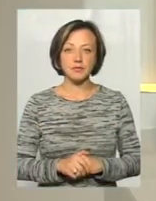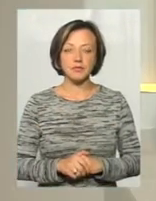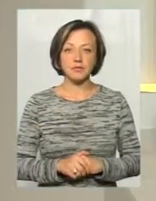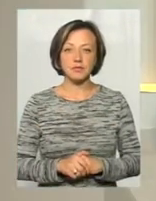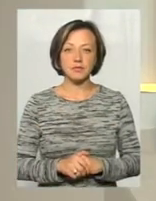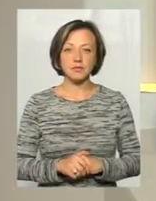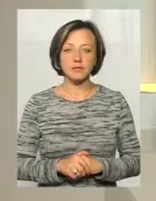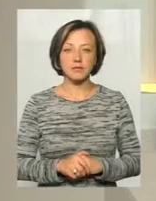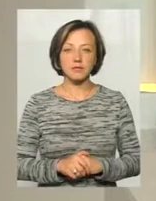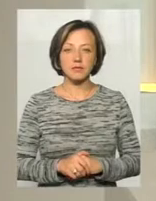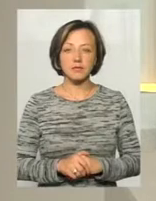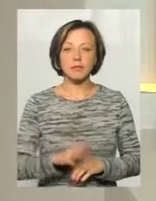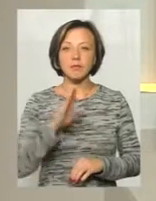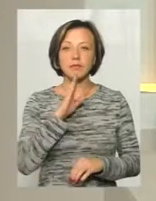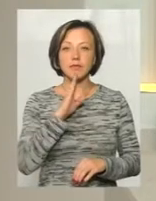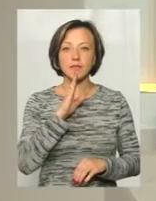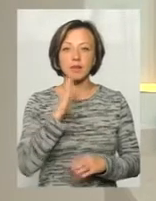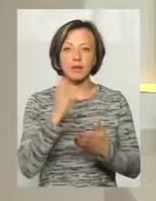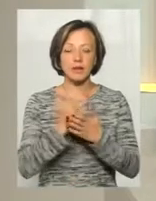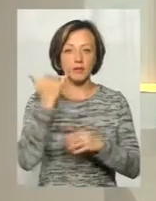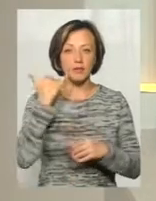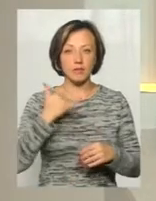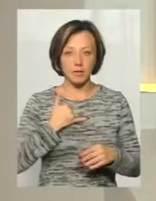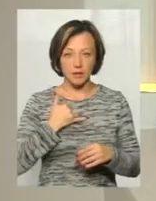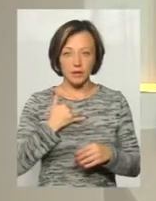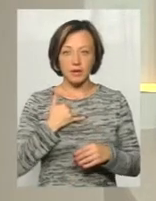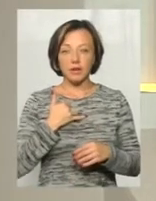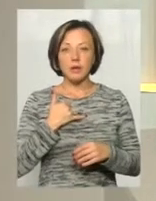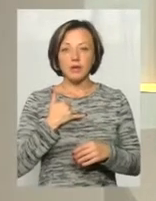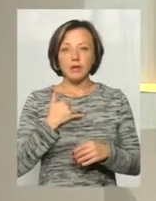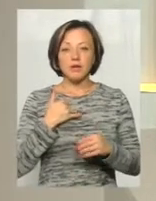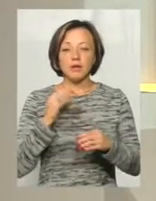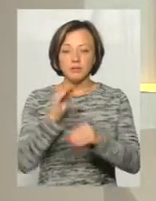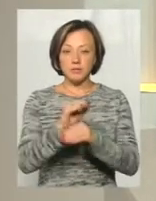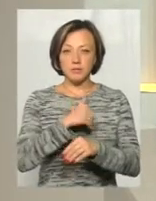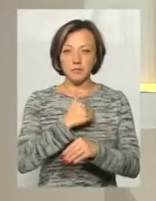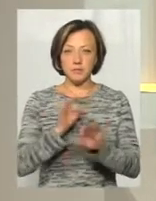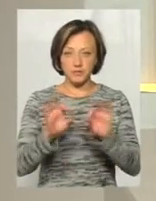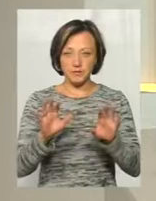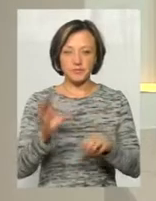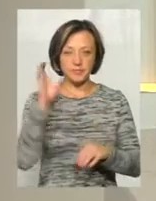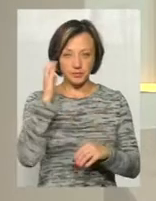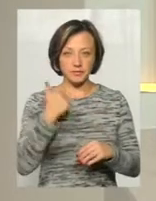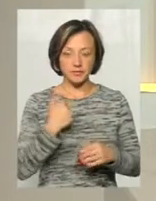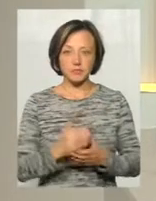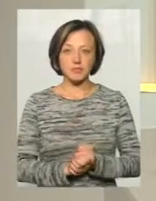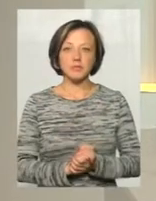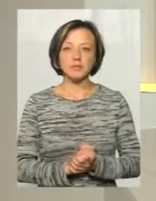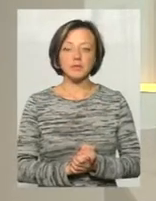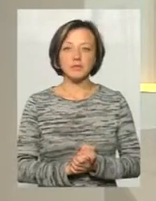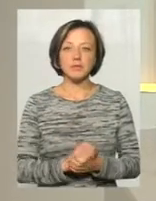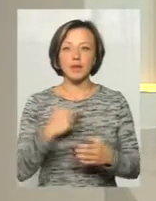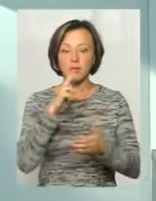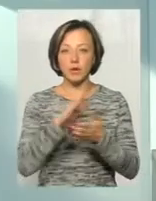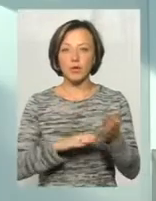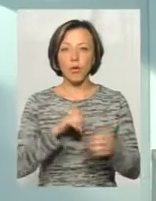отриманням повідомлення. Наша пані Алла, глядачка, є на зв'язку, а вона хоче доповнити. Так, пані Алла, ви нас чуєте? Так,